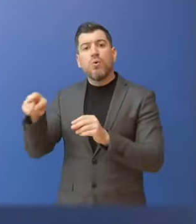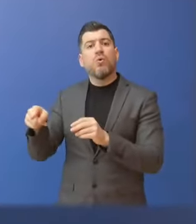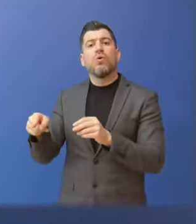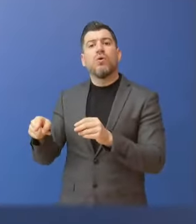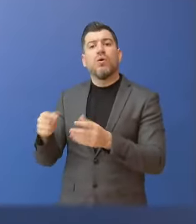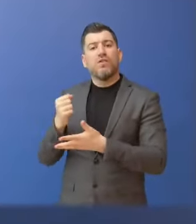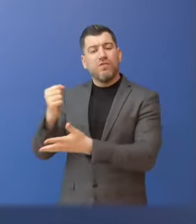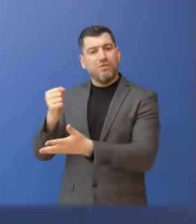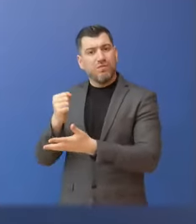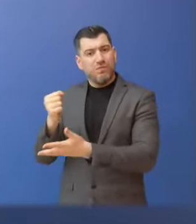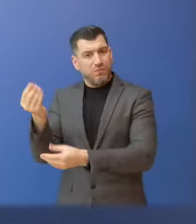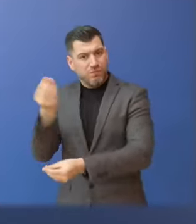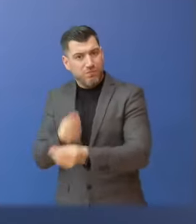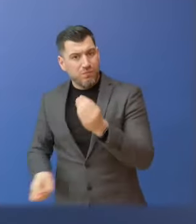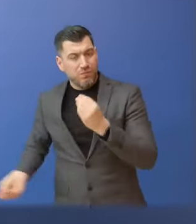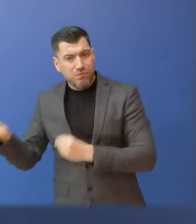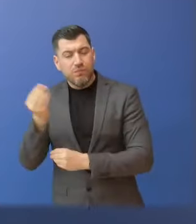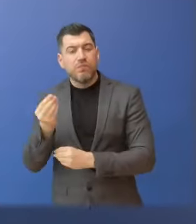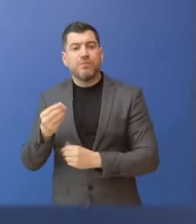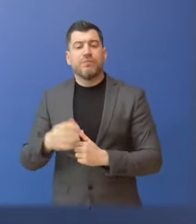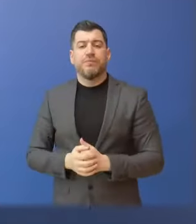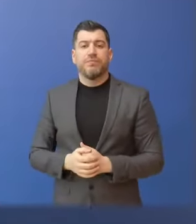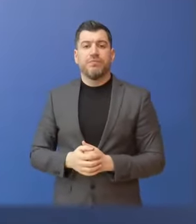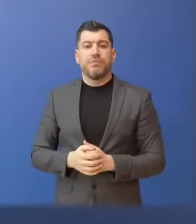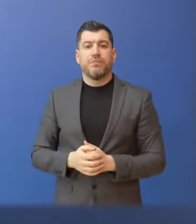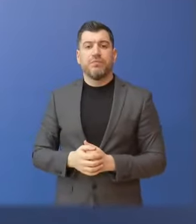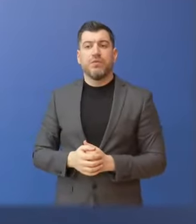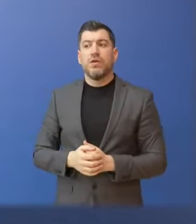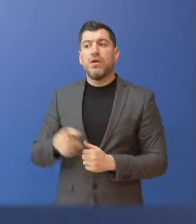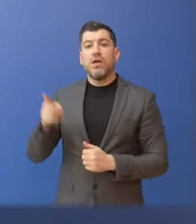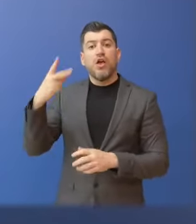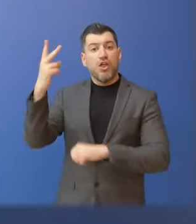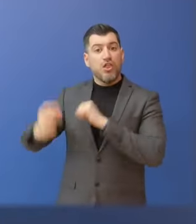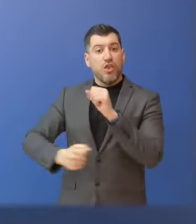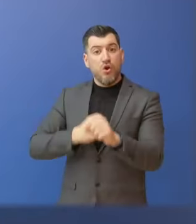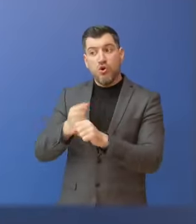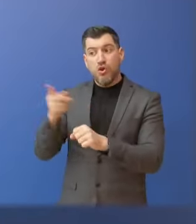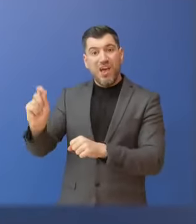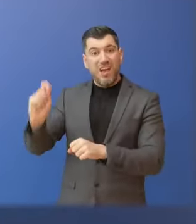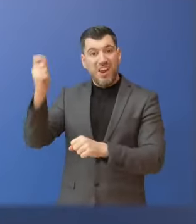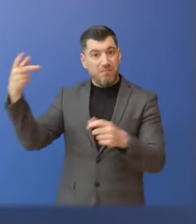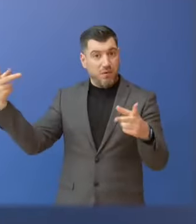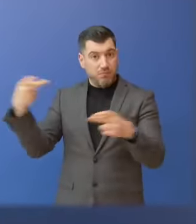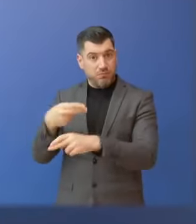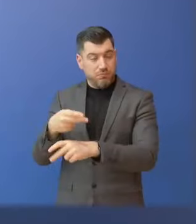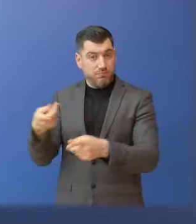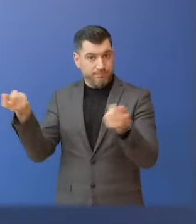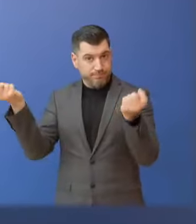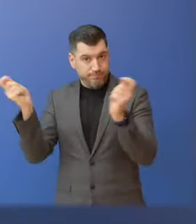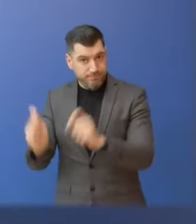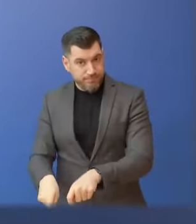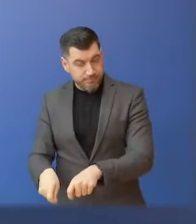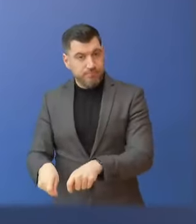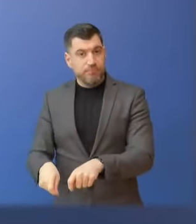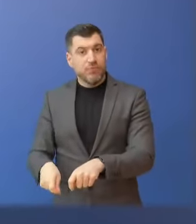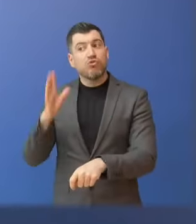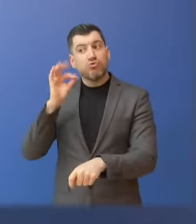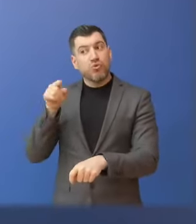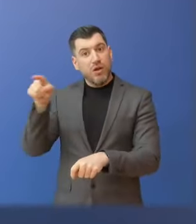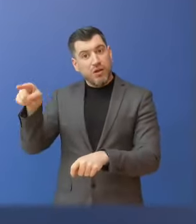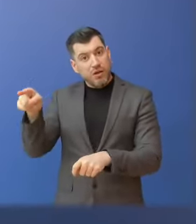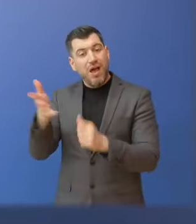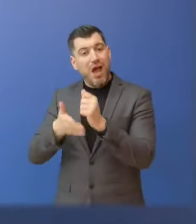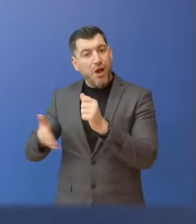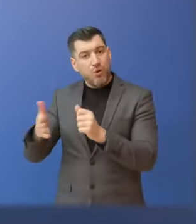τη νομοθέτηση της απαγόρευσης διακοπών ρεύματος στη συγκεκριμένη περιοχή σε συνέχεια προηγούμενης απόφασης για να αποφευχθούν